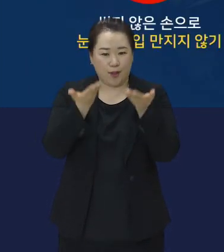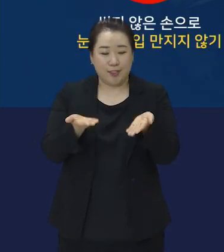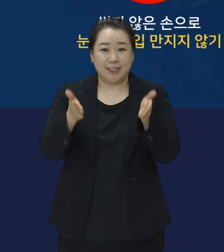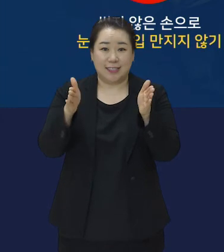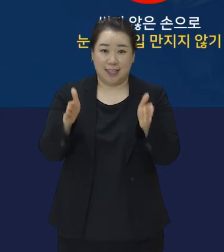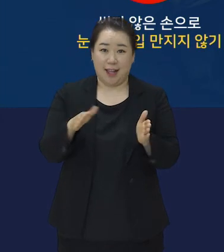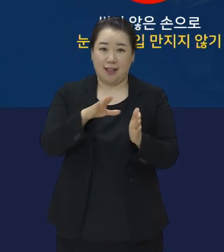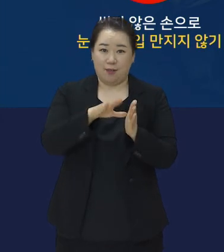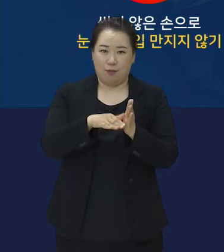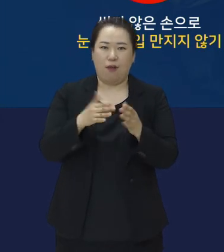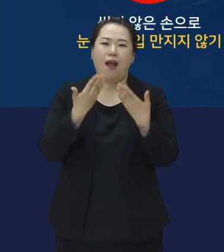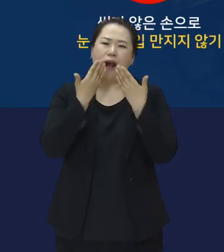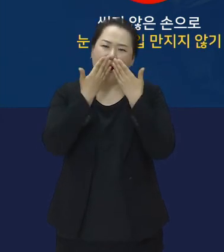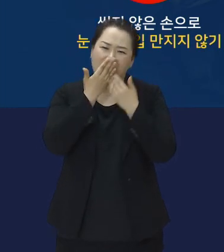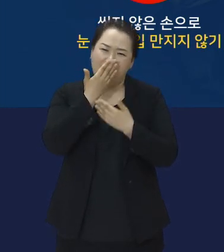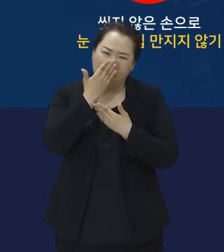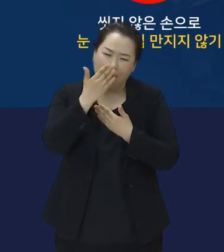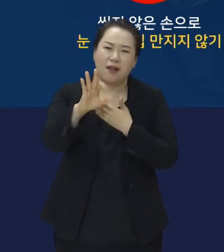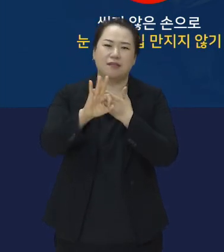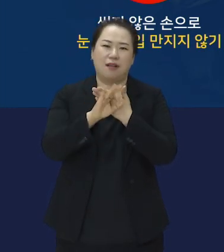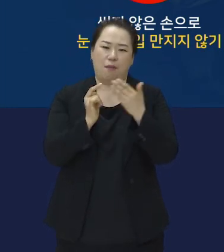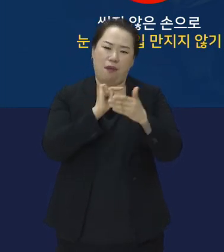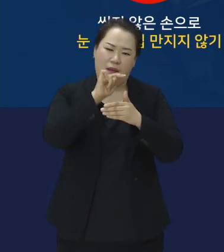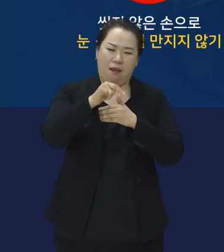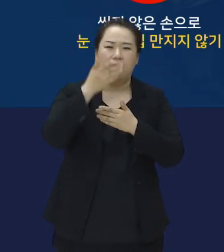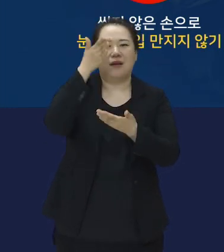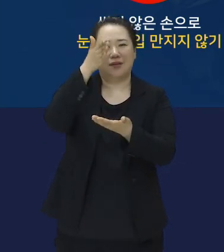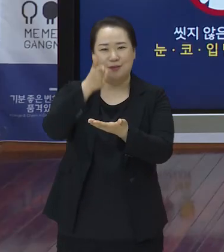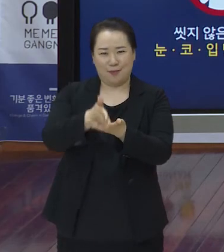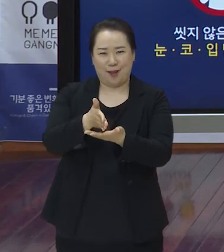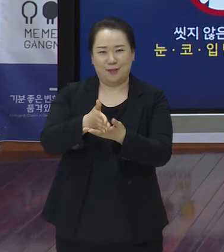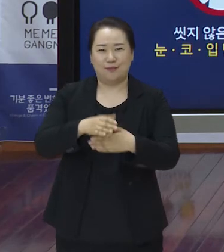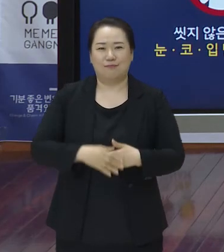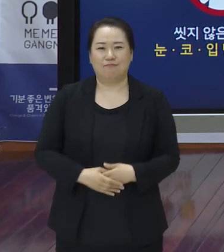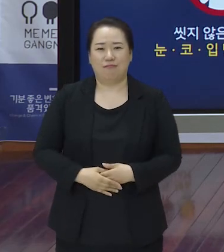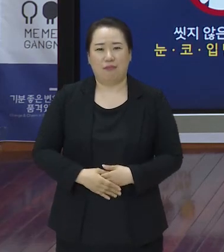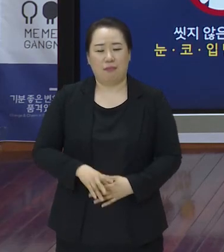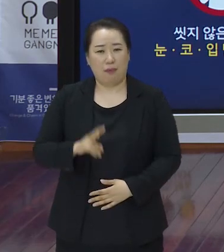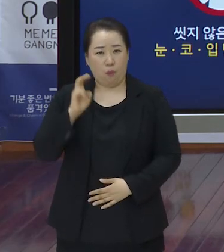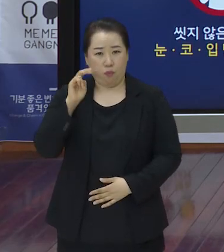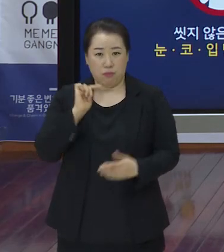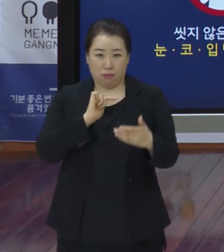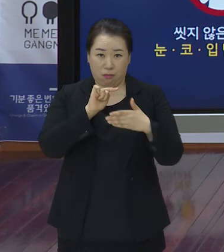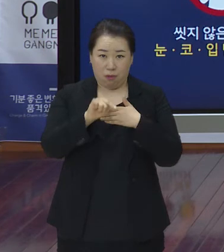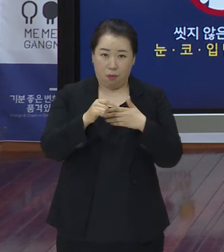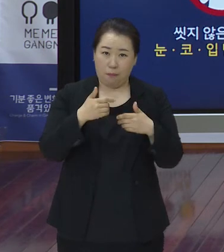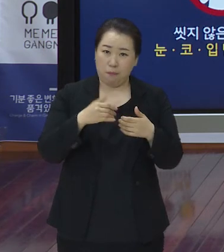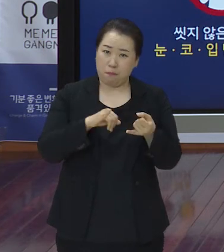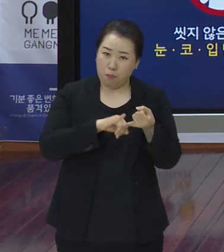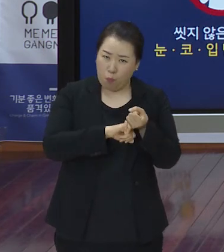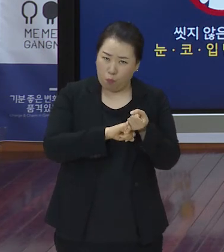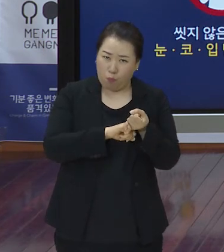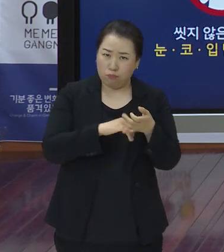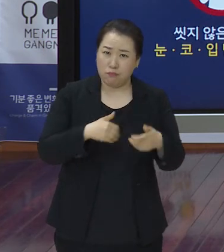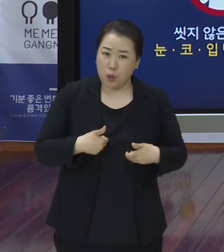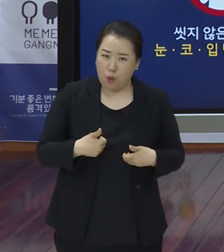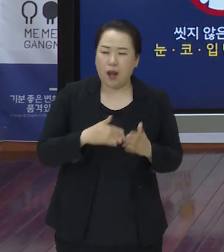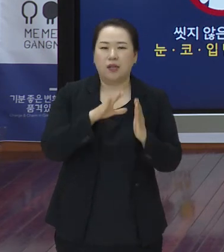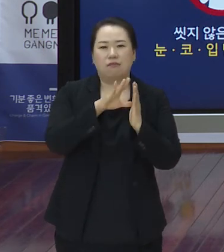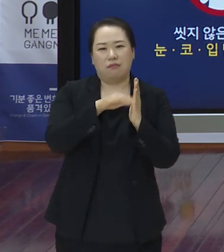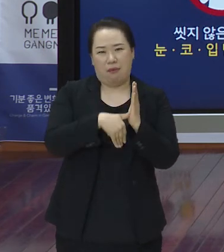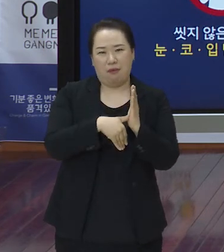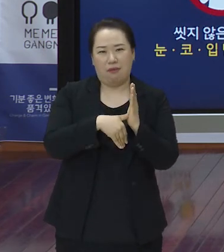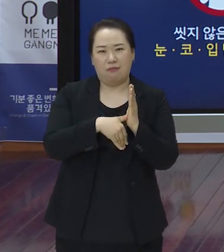동안 가급적 바깥 출입을 삼가해 주시고 부득이 바깥 나들이나 야외 활동을 하실